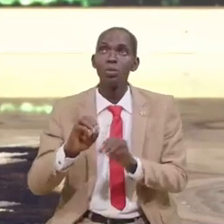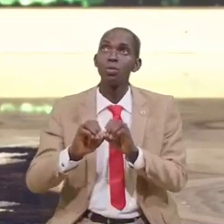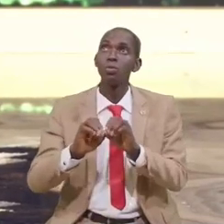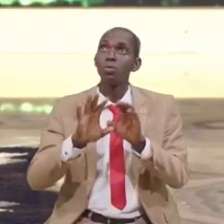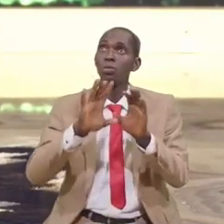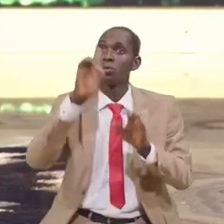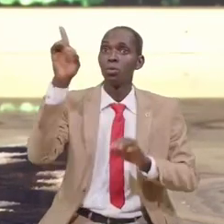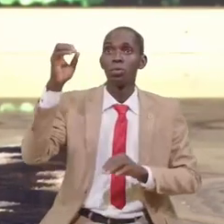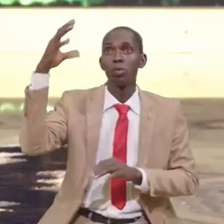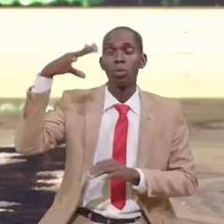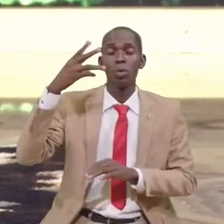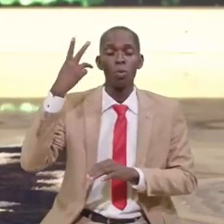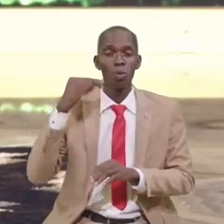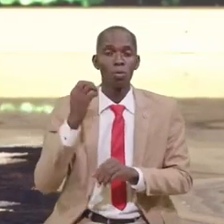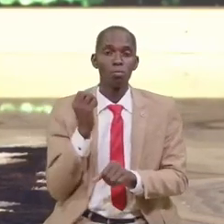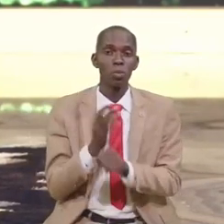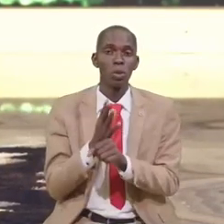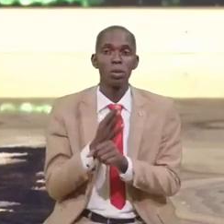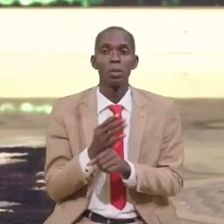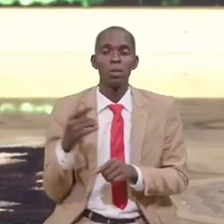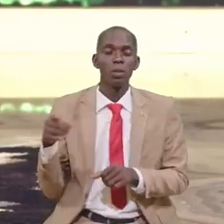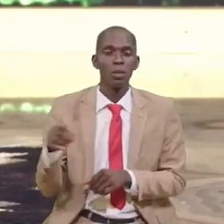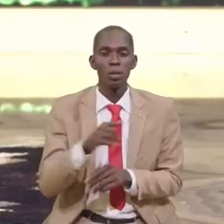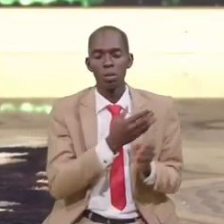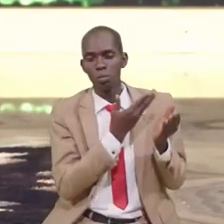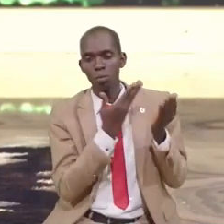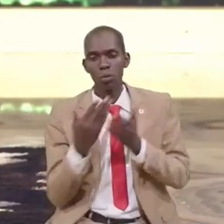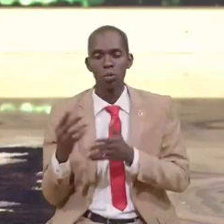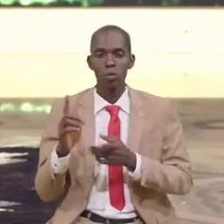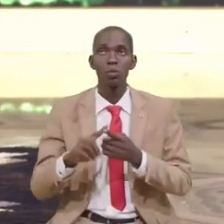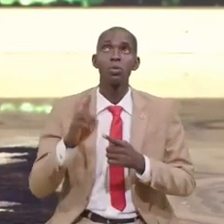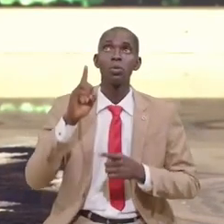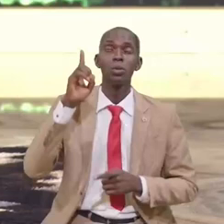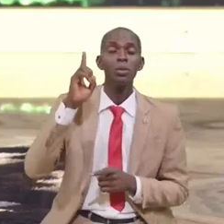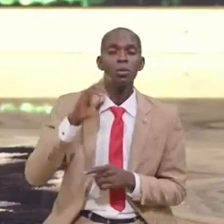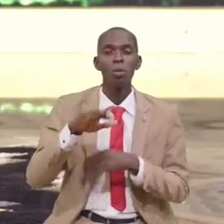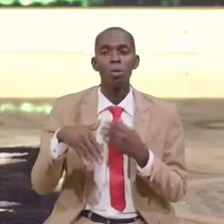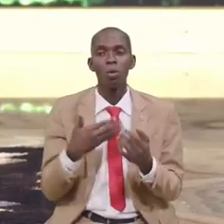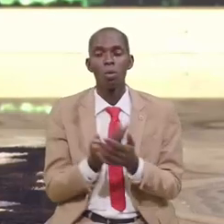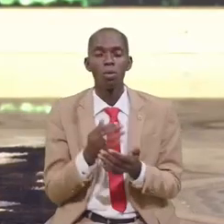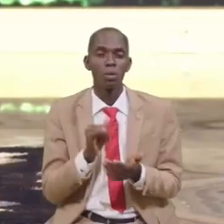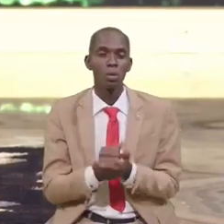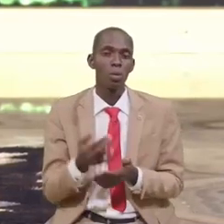on lui amena tous les malades et les démoniaques.